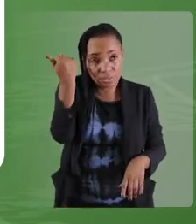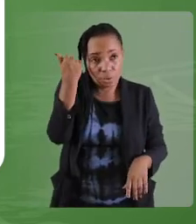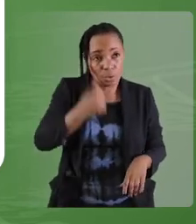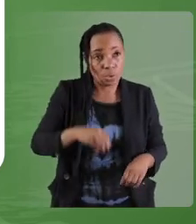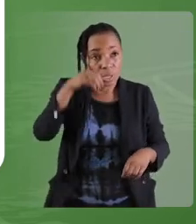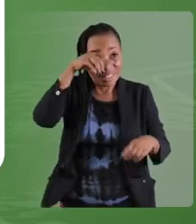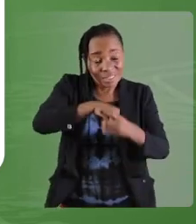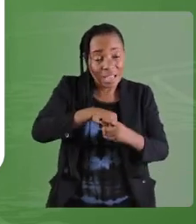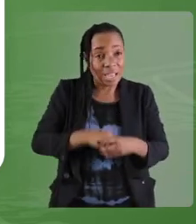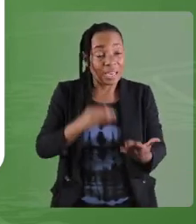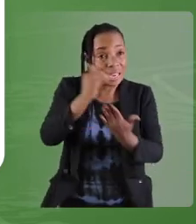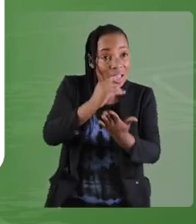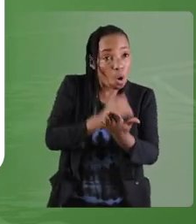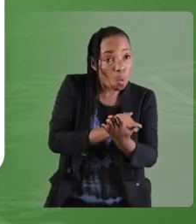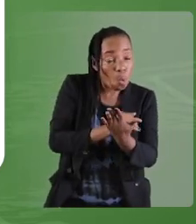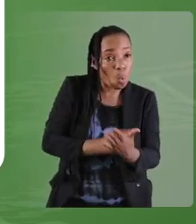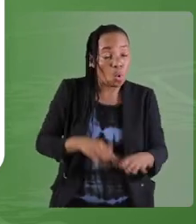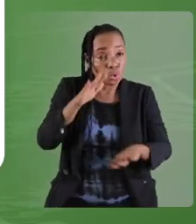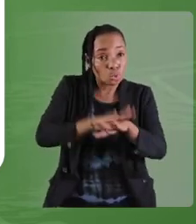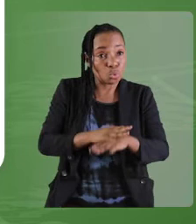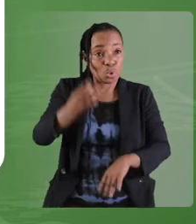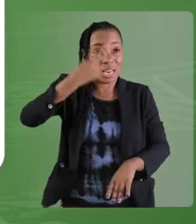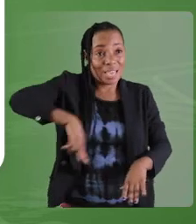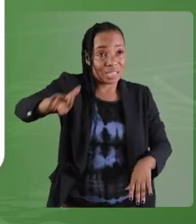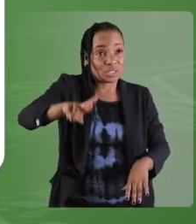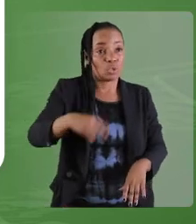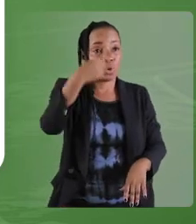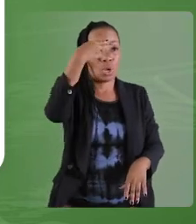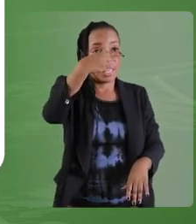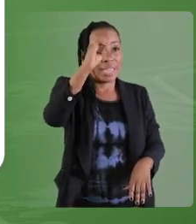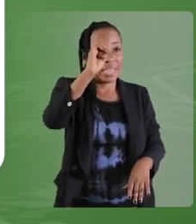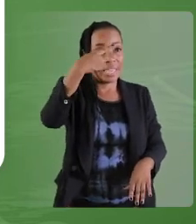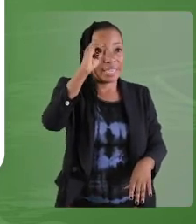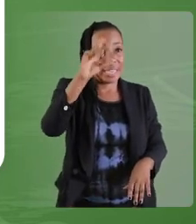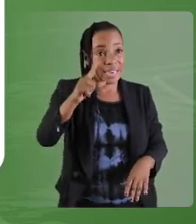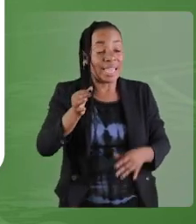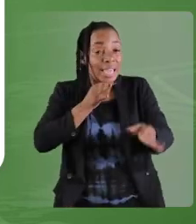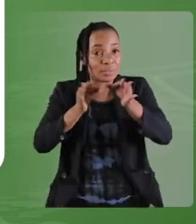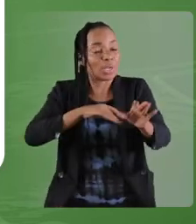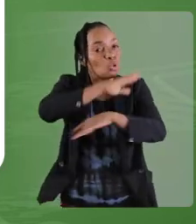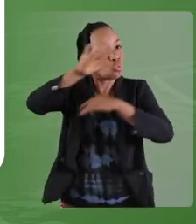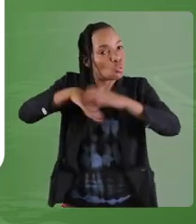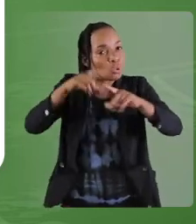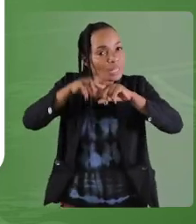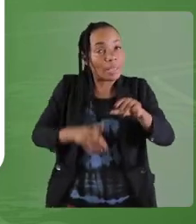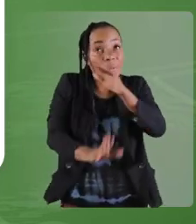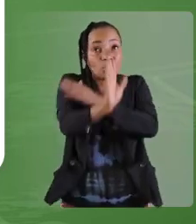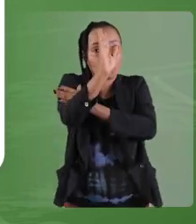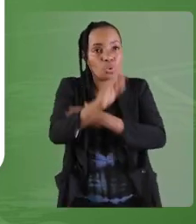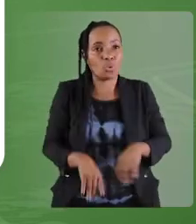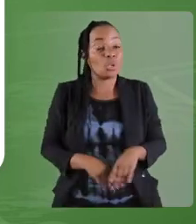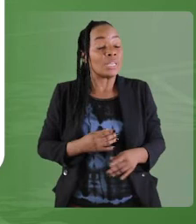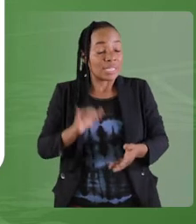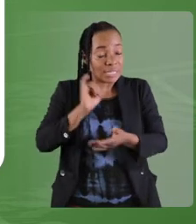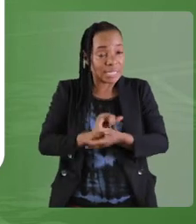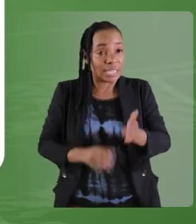leçons sur la philosophie de la religion, Hegel explique que tout dépend de Dieu et que c'est Dieu qui